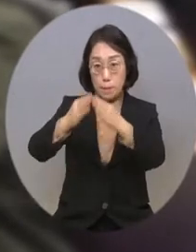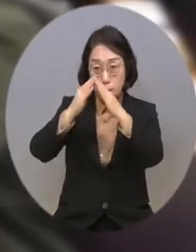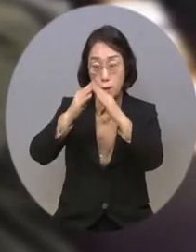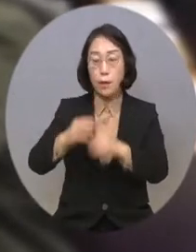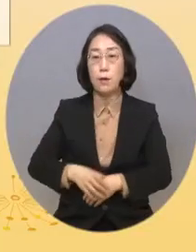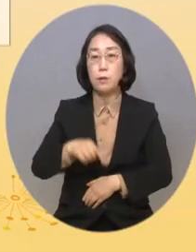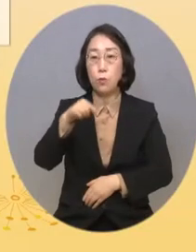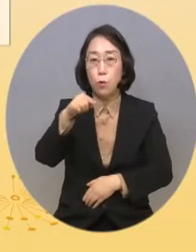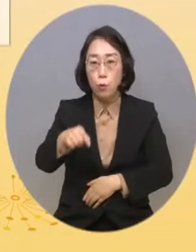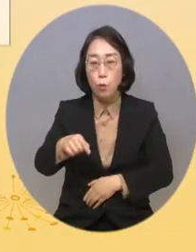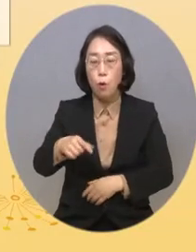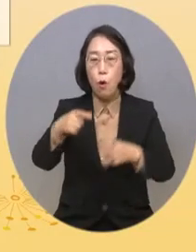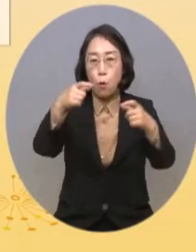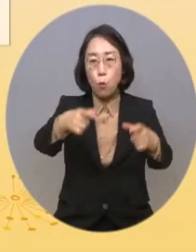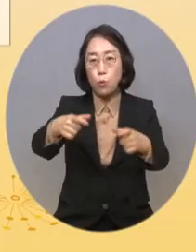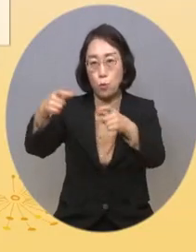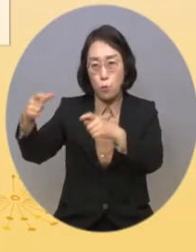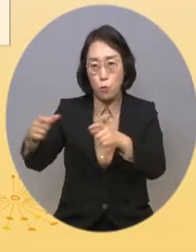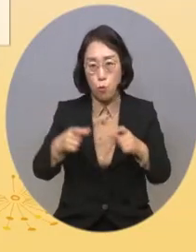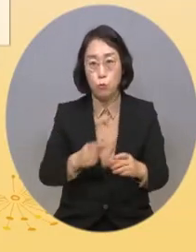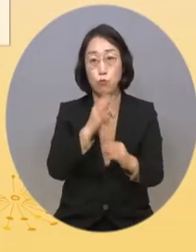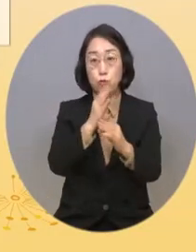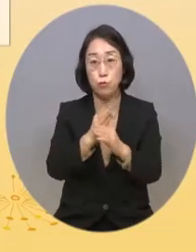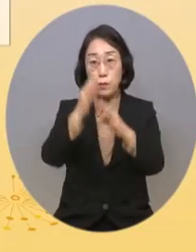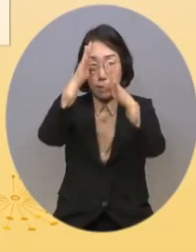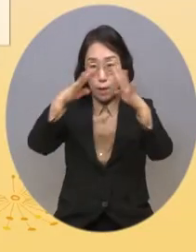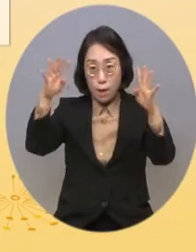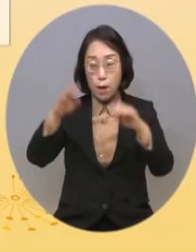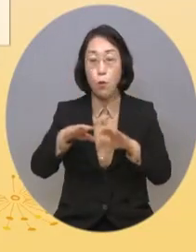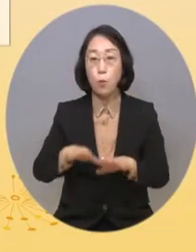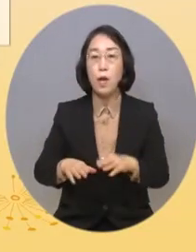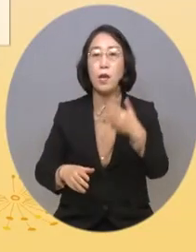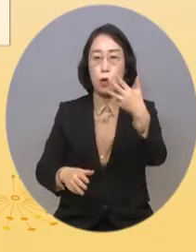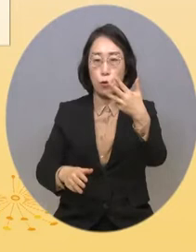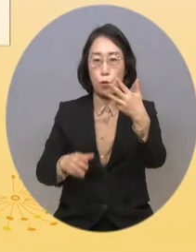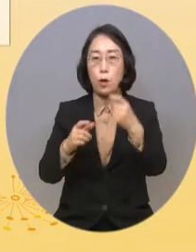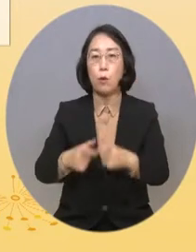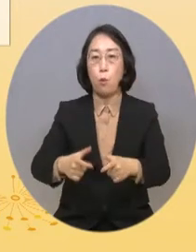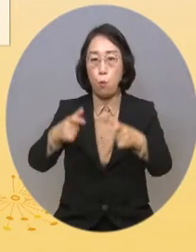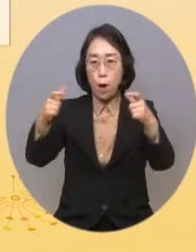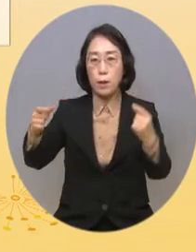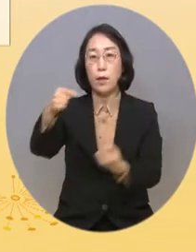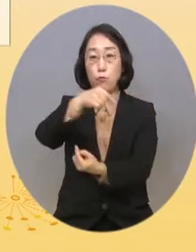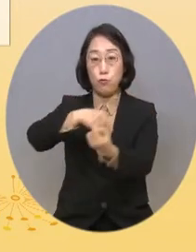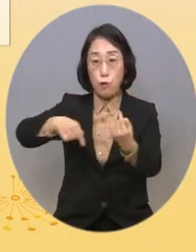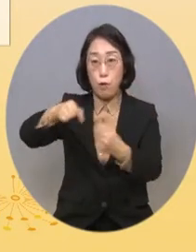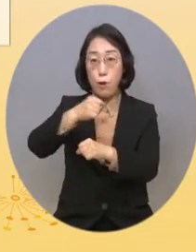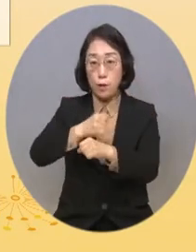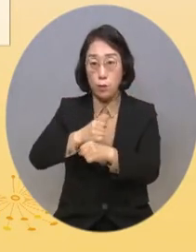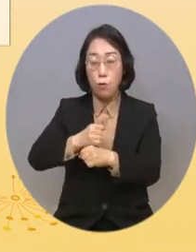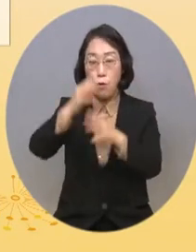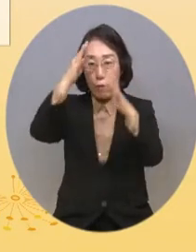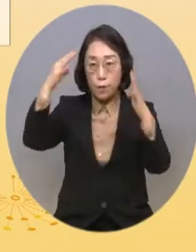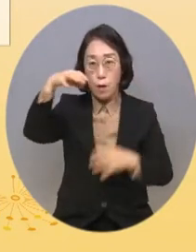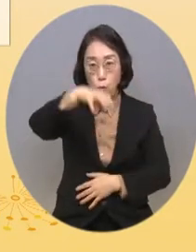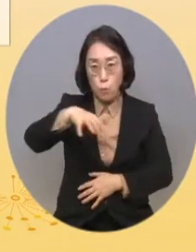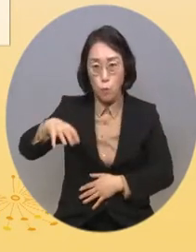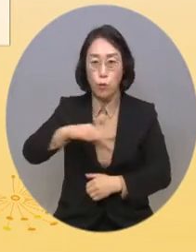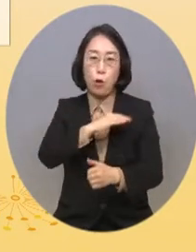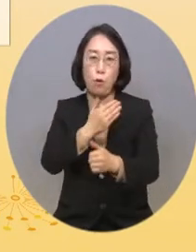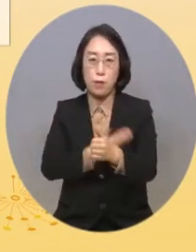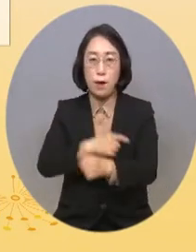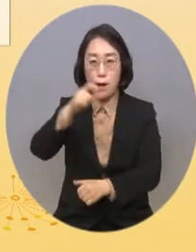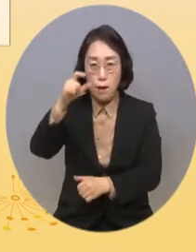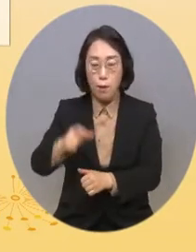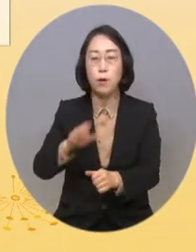대학생 지원 권역별 거점 대학을 올해 8개로 확대하고 운영해 대학 현장의 역량 강화를